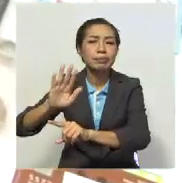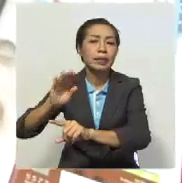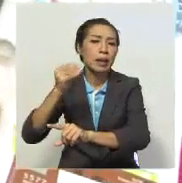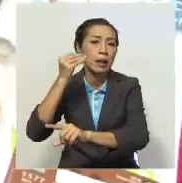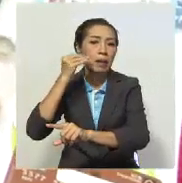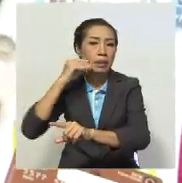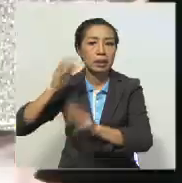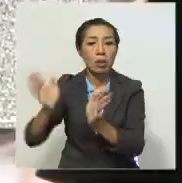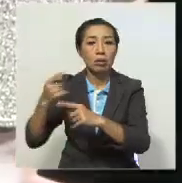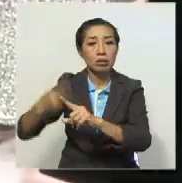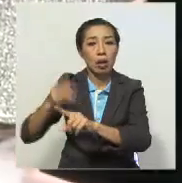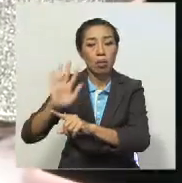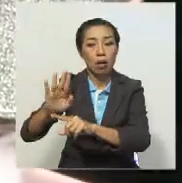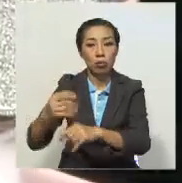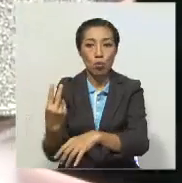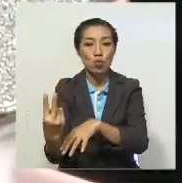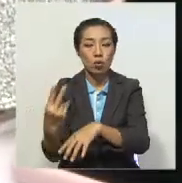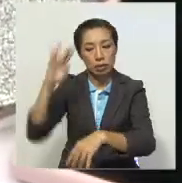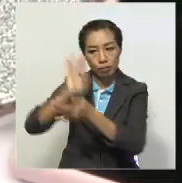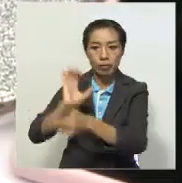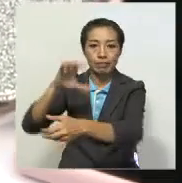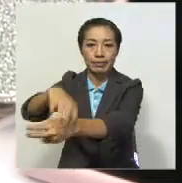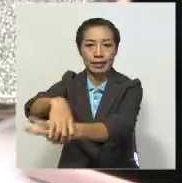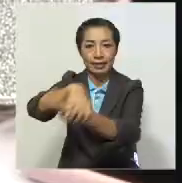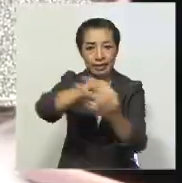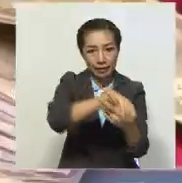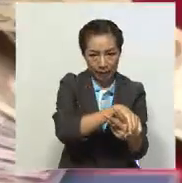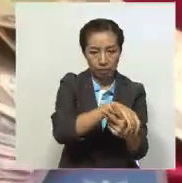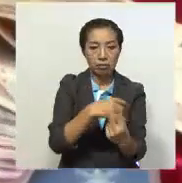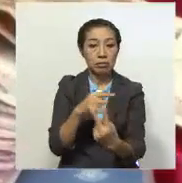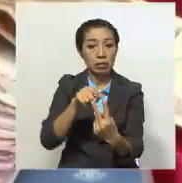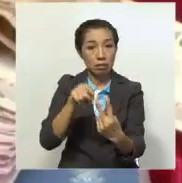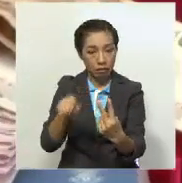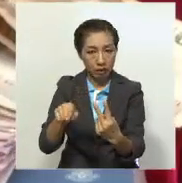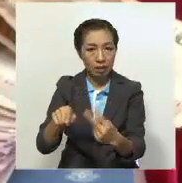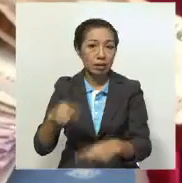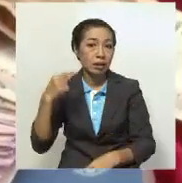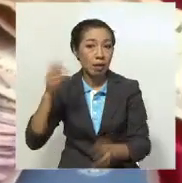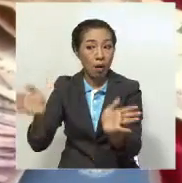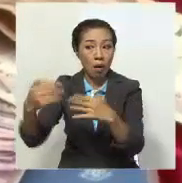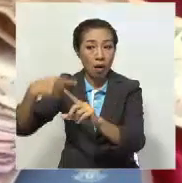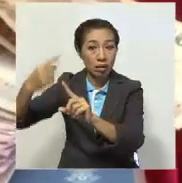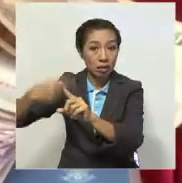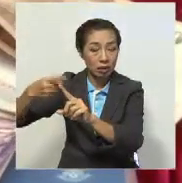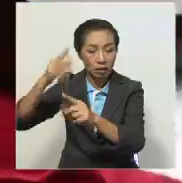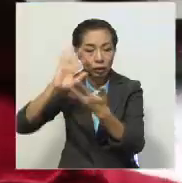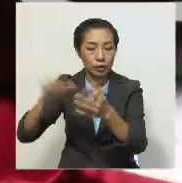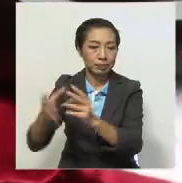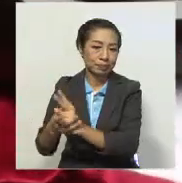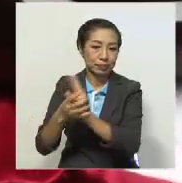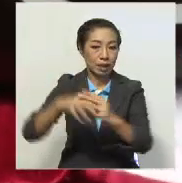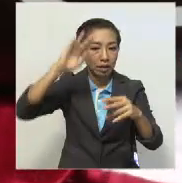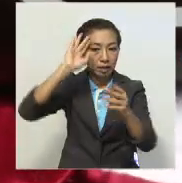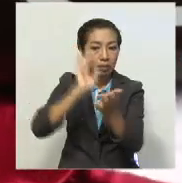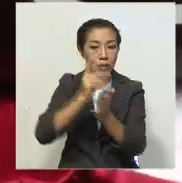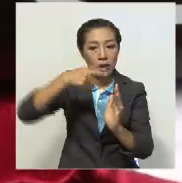โดยก่อนการแถลงข่าวขณะที่ตำรวจนำตัวสองสามีภรรยาเดินลงมาจากห้องสอบสวนกองบัญชาการ